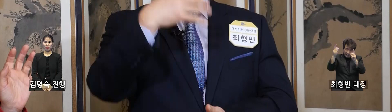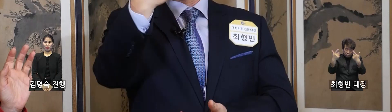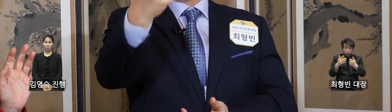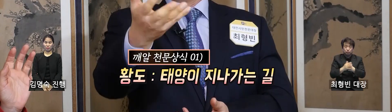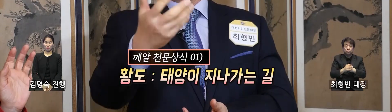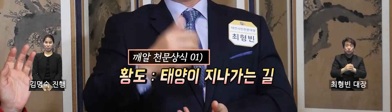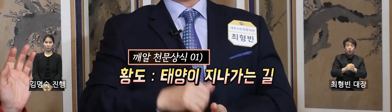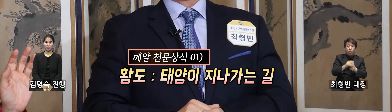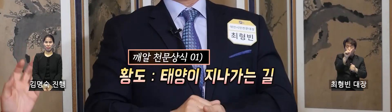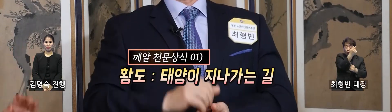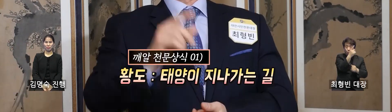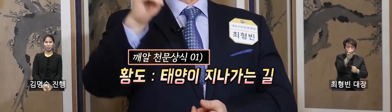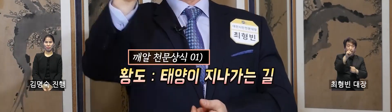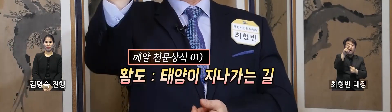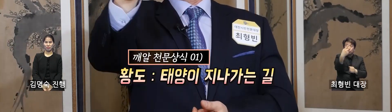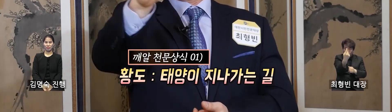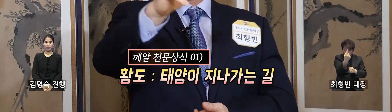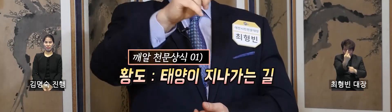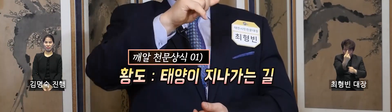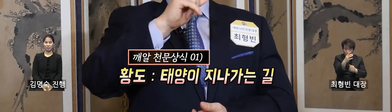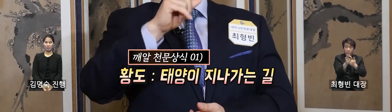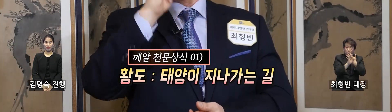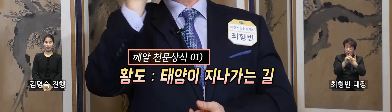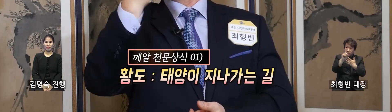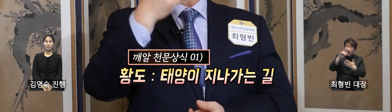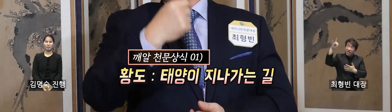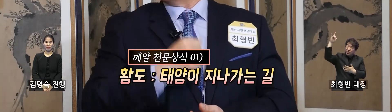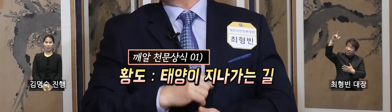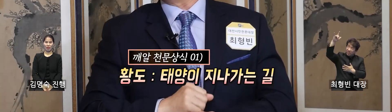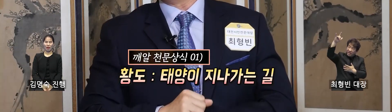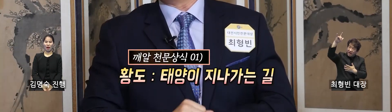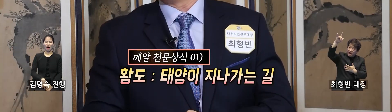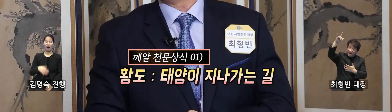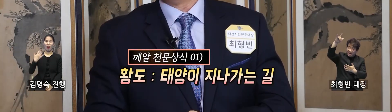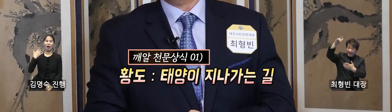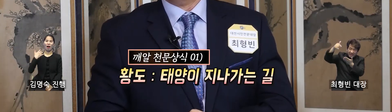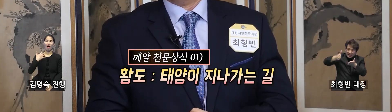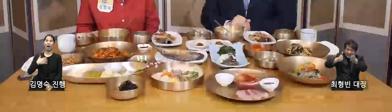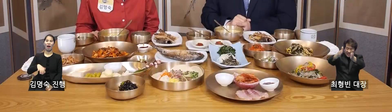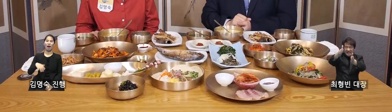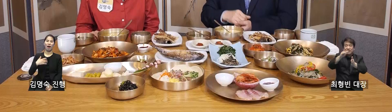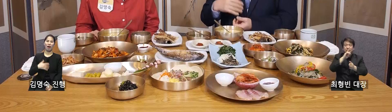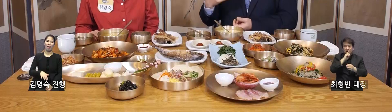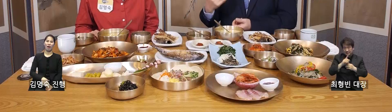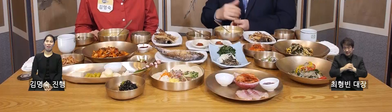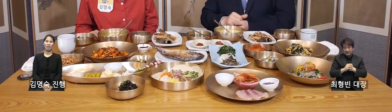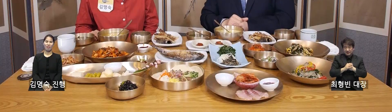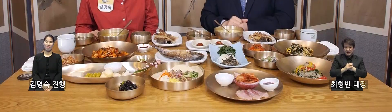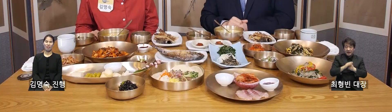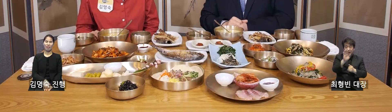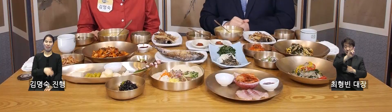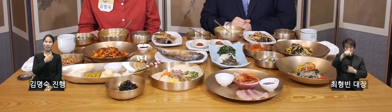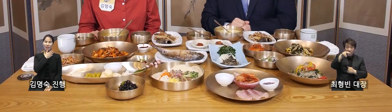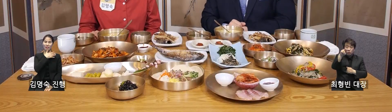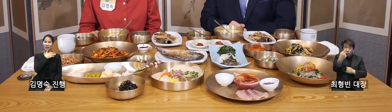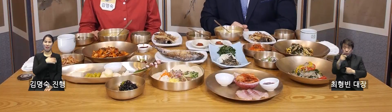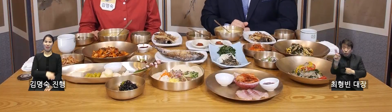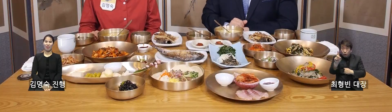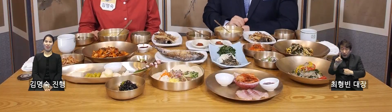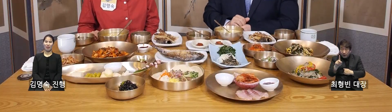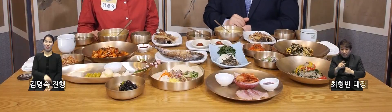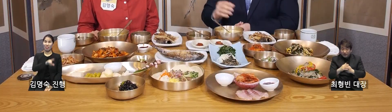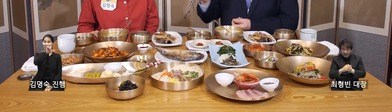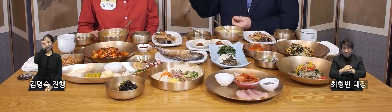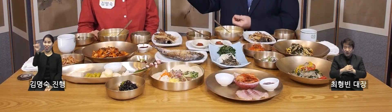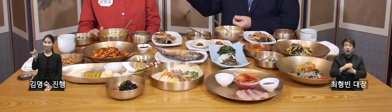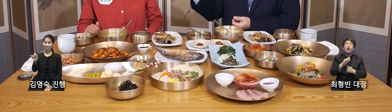황 돌아 하면요 태양이 지나가는 길을 황도 라고 합니다 또 100분 또 볼까요 그럼 뭐가 지나가는 게